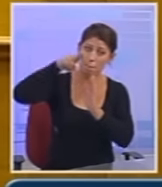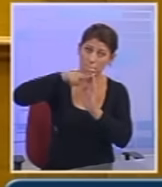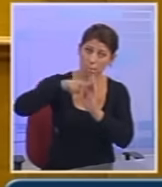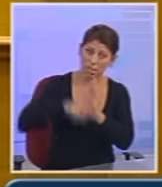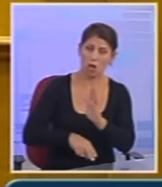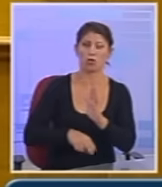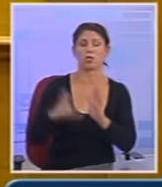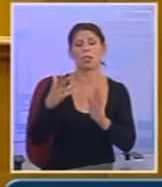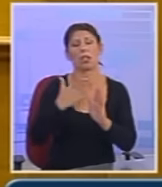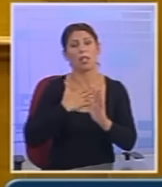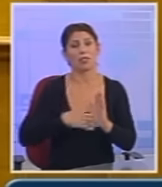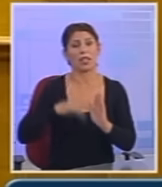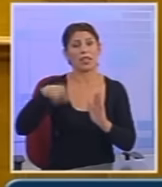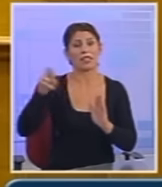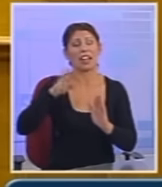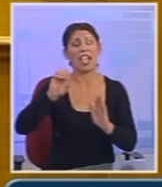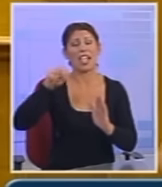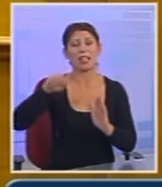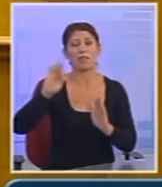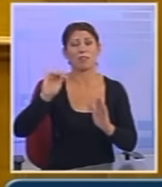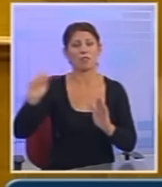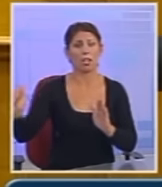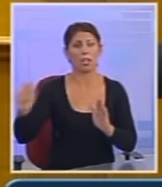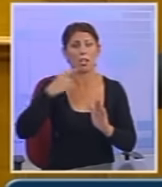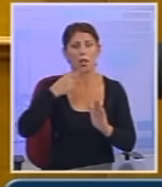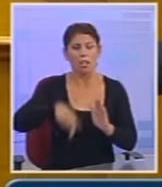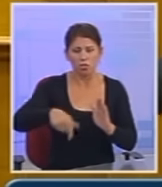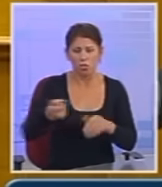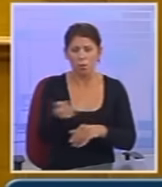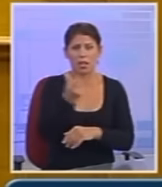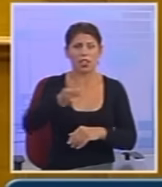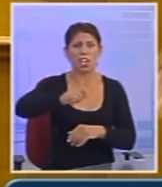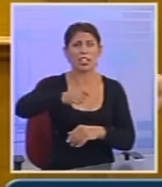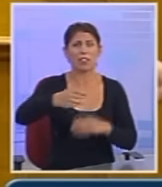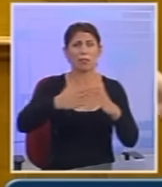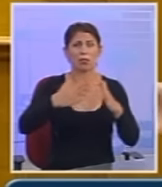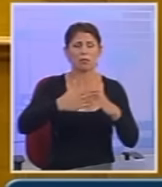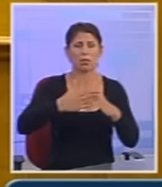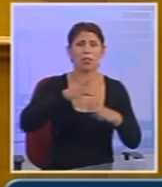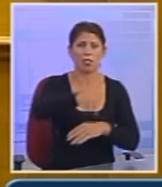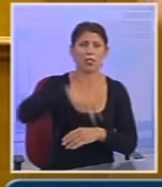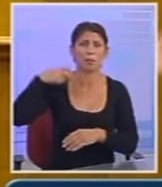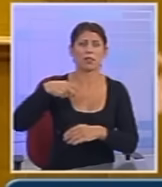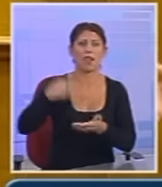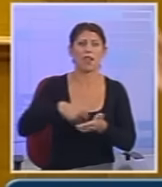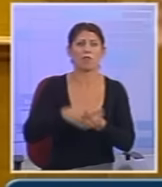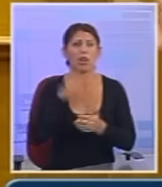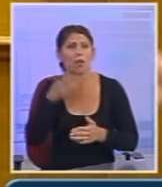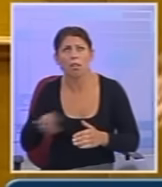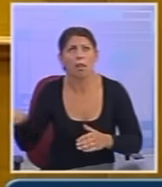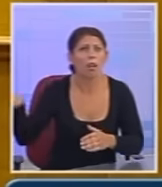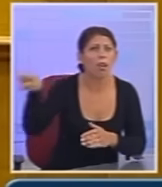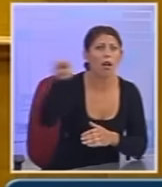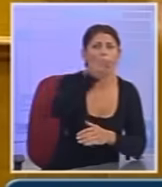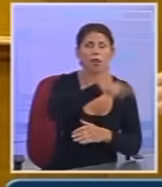να καταργήσει τον έμφυα και να αυξήσει το αφορολόγητο, εδώ κοντεύει να μας πάρει και τα κλειδιά από το σπίτι και να μπαίνουν μέσα, μάθαμε χθες οι εφοριακοί, να τα βλέπουν όλα, να